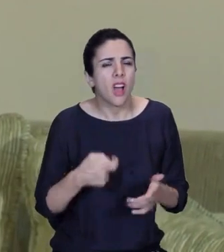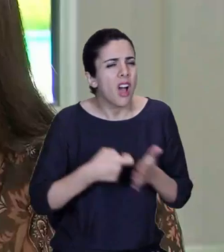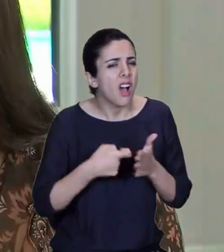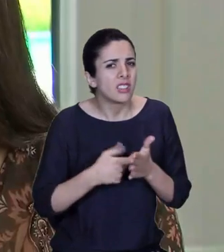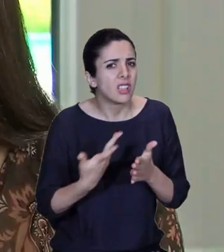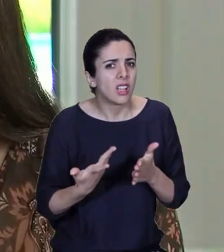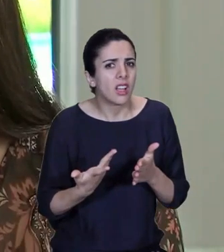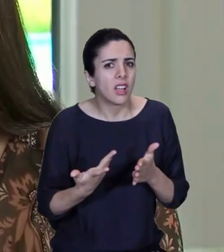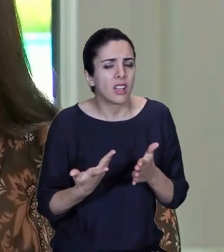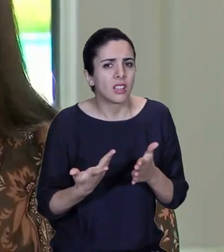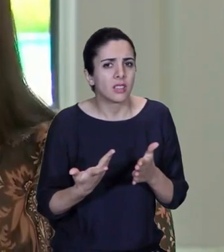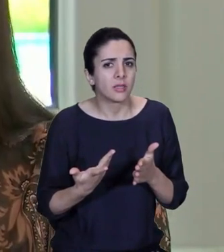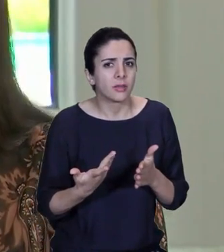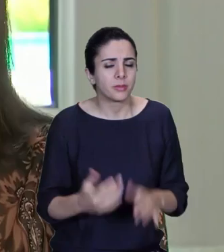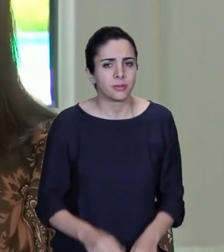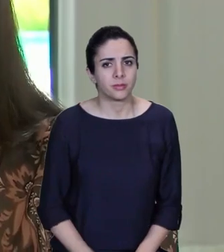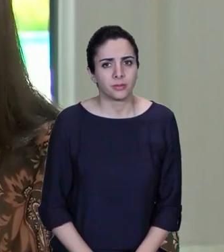adı?